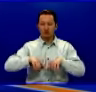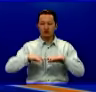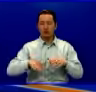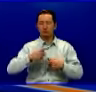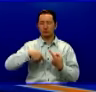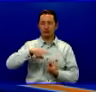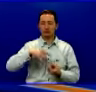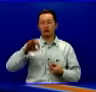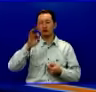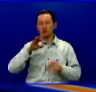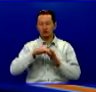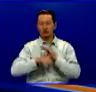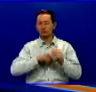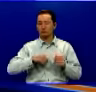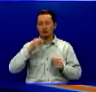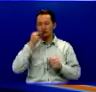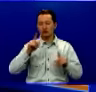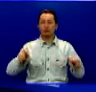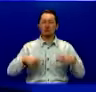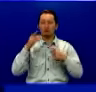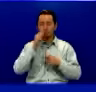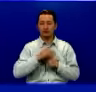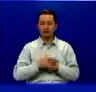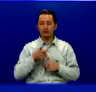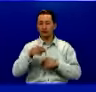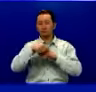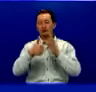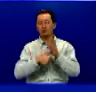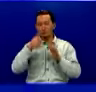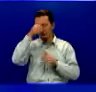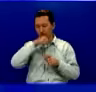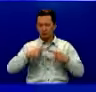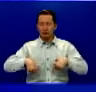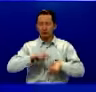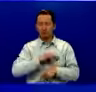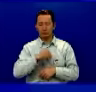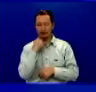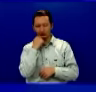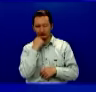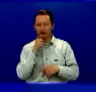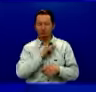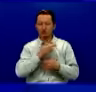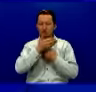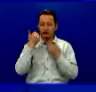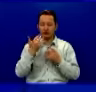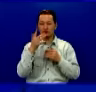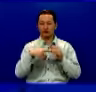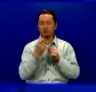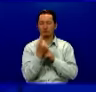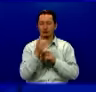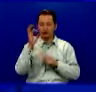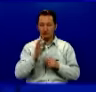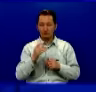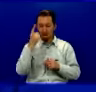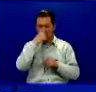кәсіпкерлік саласында өте зор мүмкіншіліктері бар. 2016 жылы өңір халқының жұмыссыздық деңгейі 5,11% құрады. Бір жылда